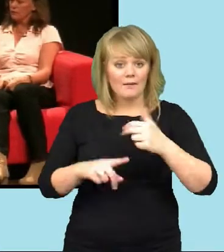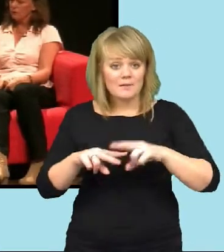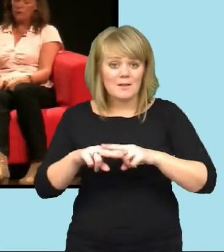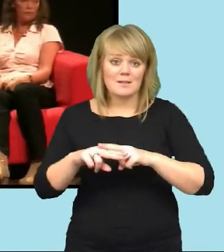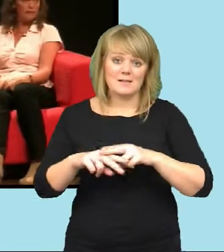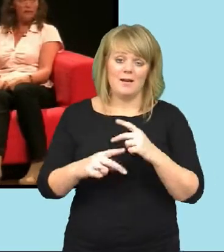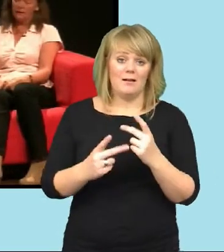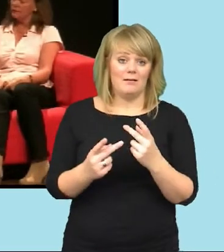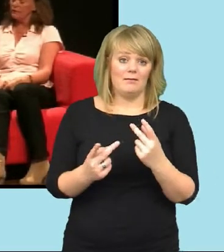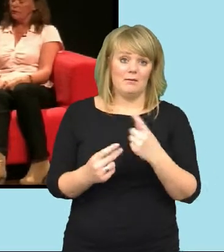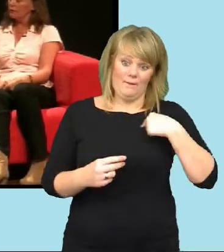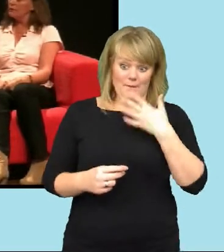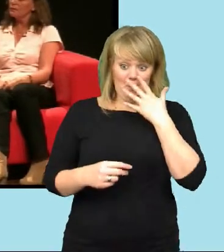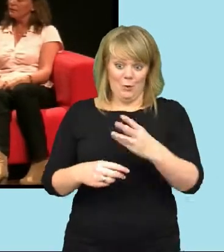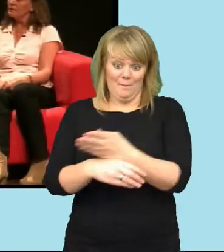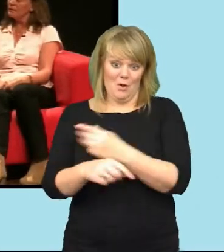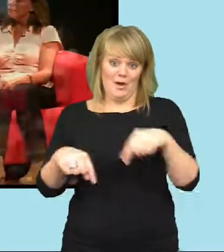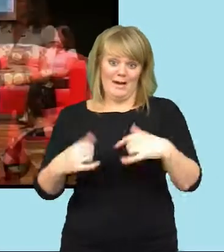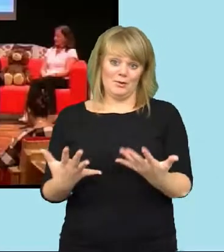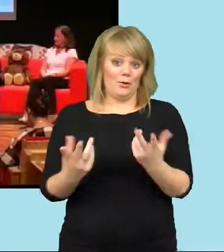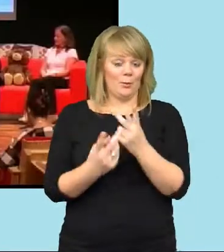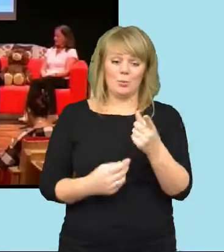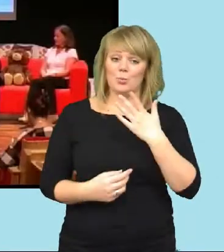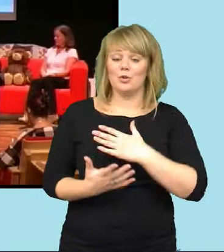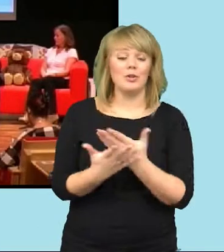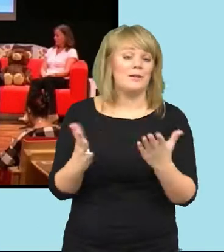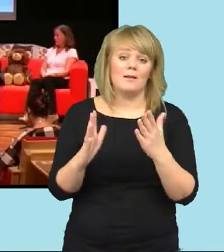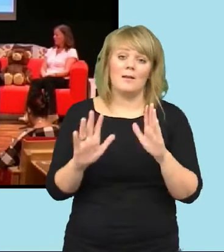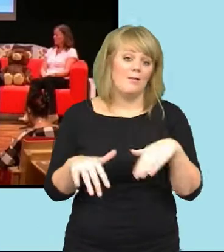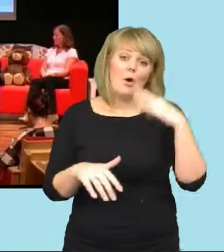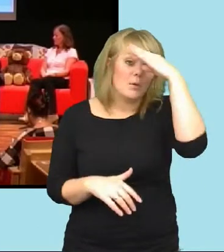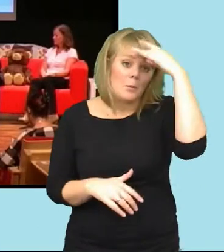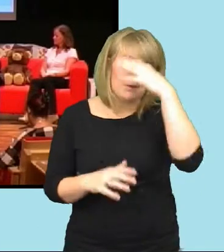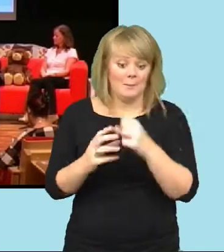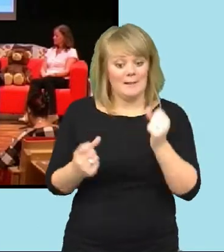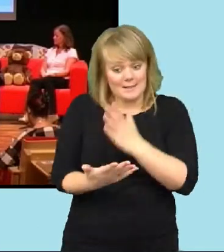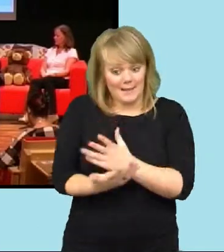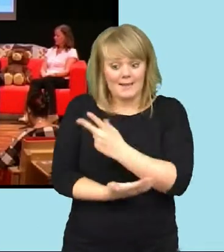det har inte varit, vi pratade om det innan här och det har inte varit något problem. Men det kan säkert vara det för andra barn.